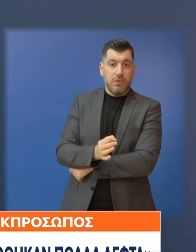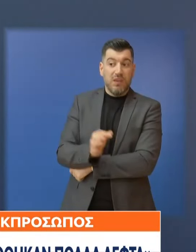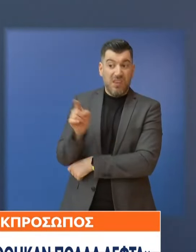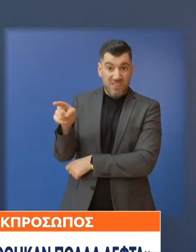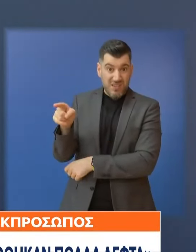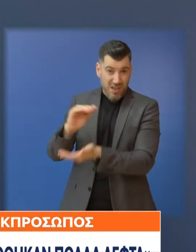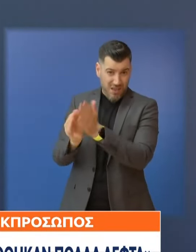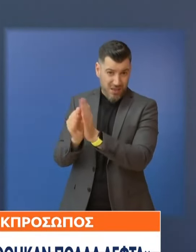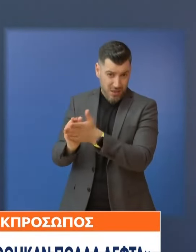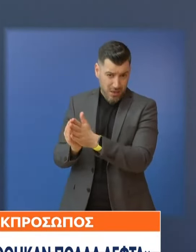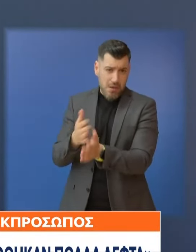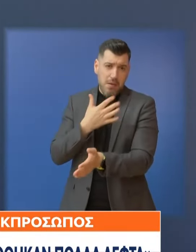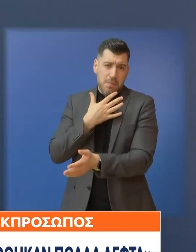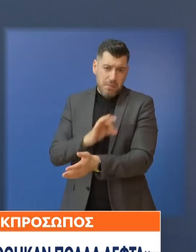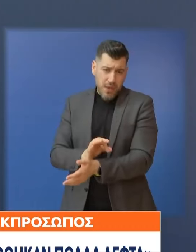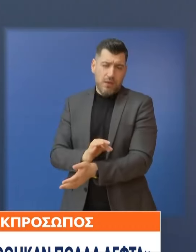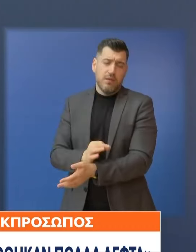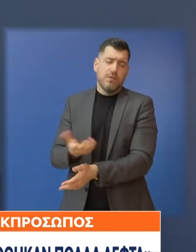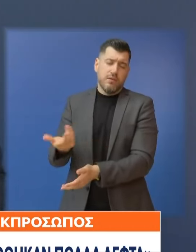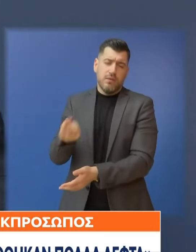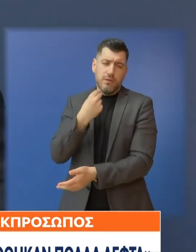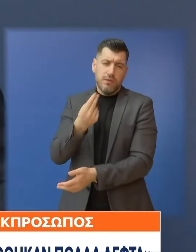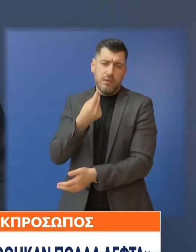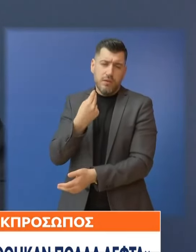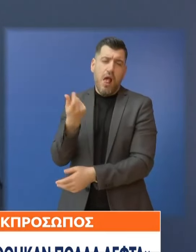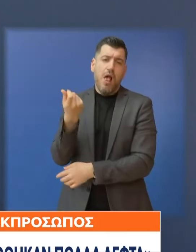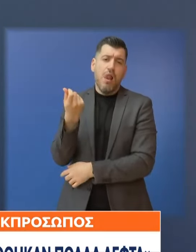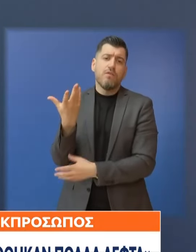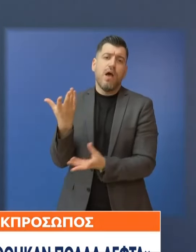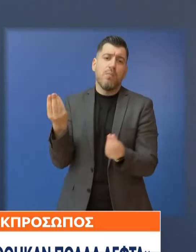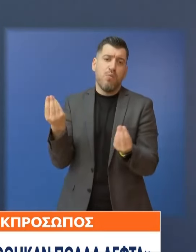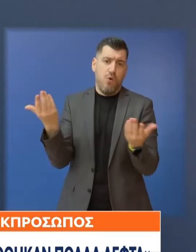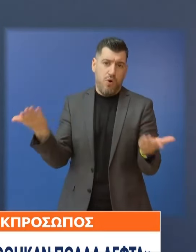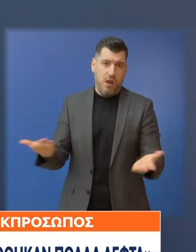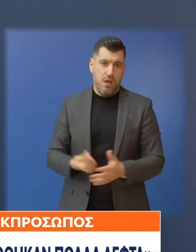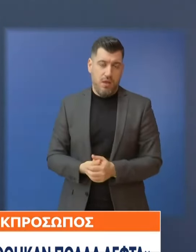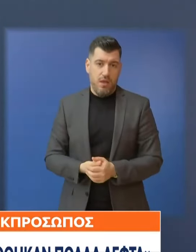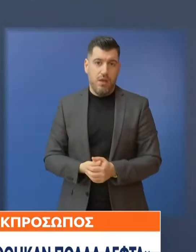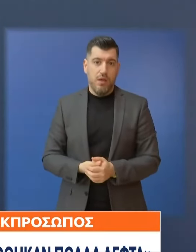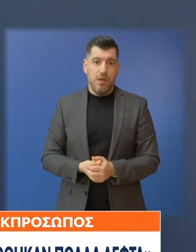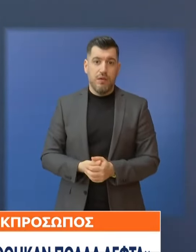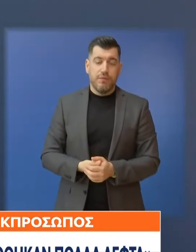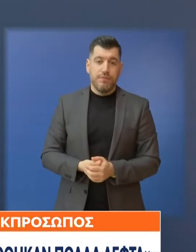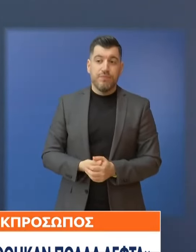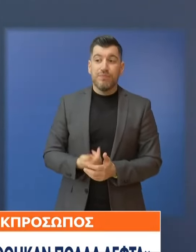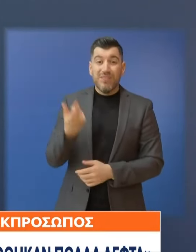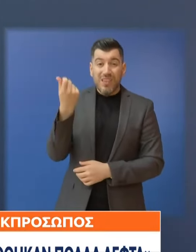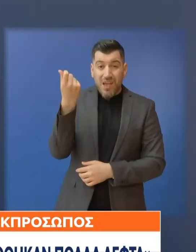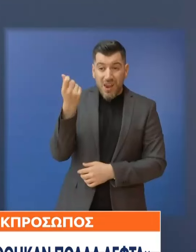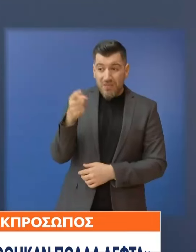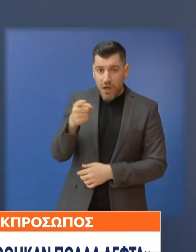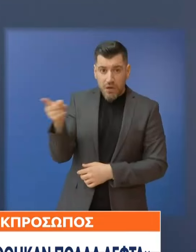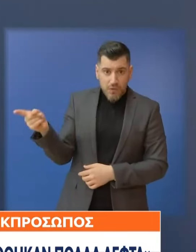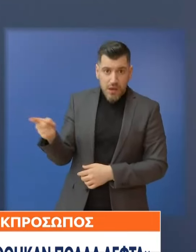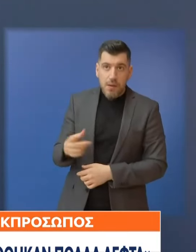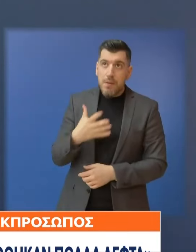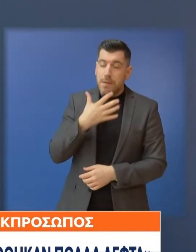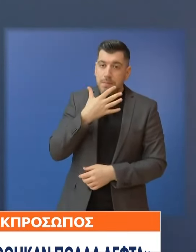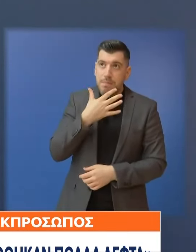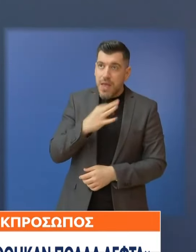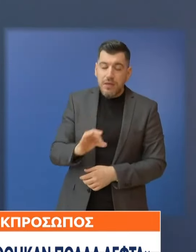λεφτά. Αυτά τα ποσά ζαλίζουν, για να πούμε λίγο την πραγματικότητα. Εμείς αυτό το οποίο